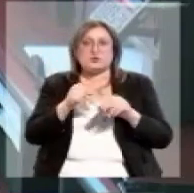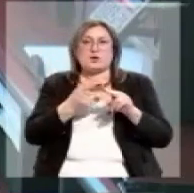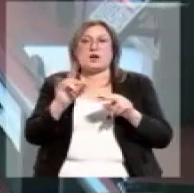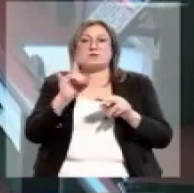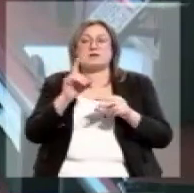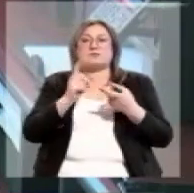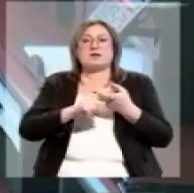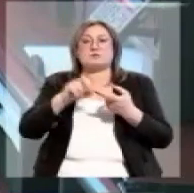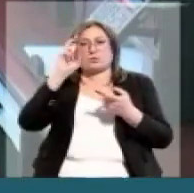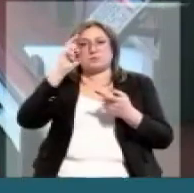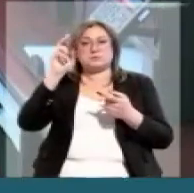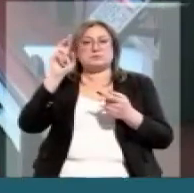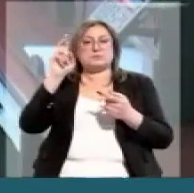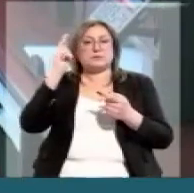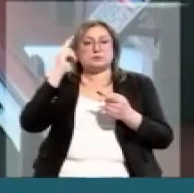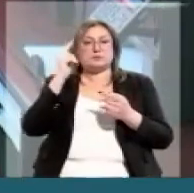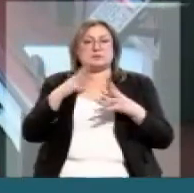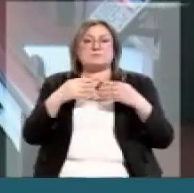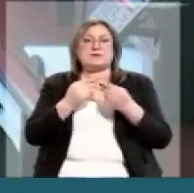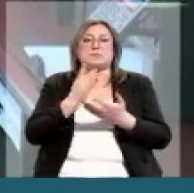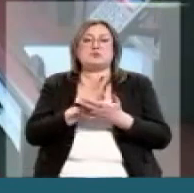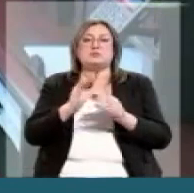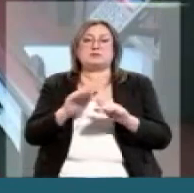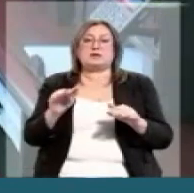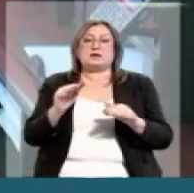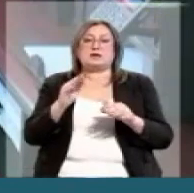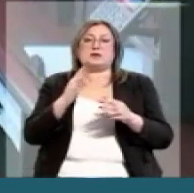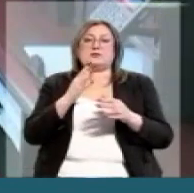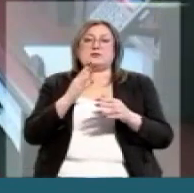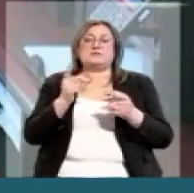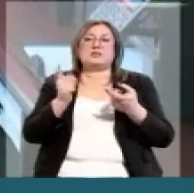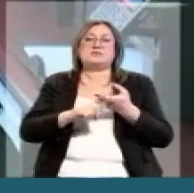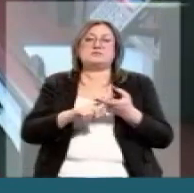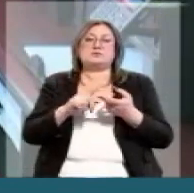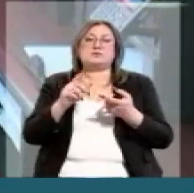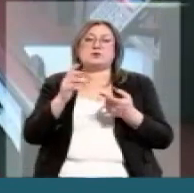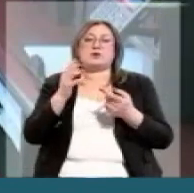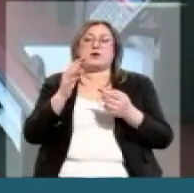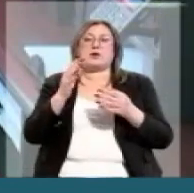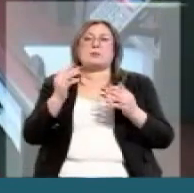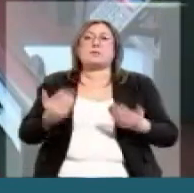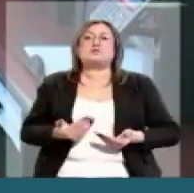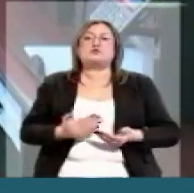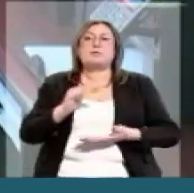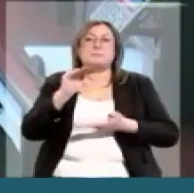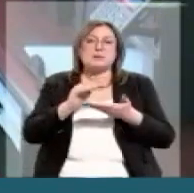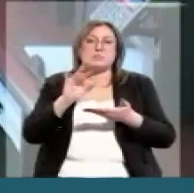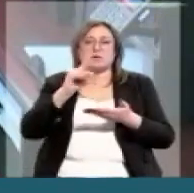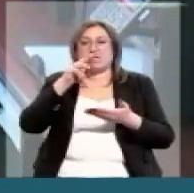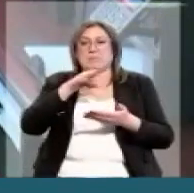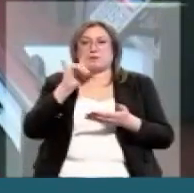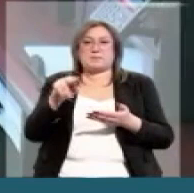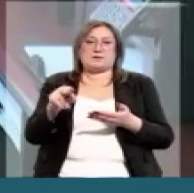размеры государственного пособия для семей, имеющих детей, они устанавливаются у нас в зависимости от величины прожиточного минимума и месячного